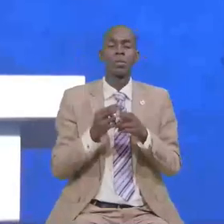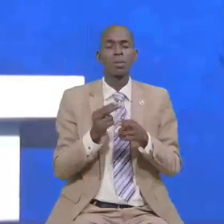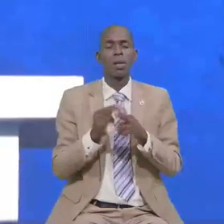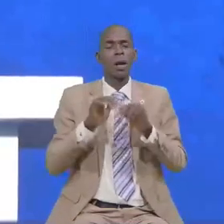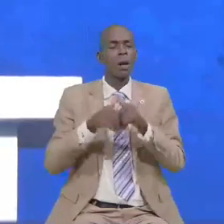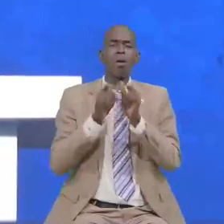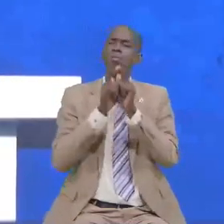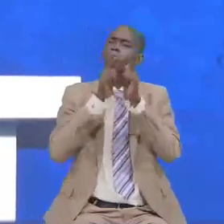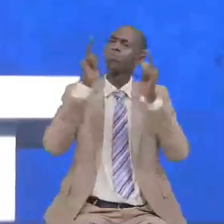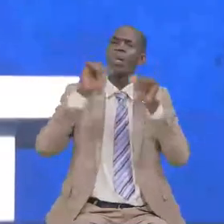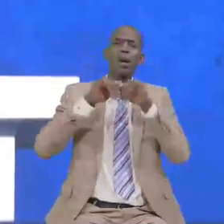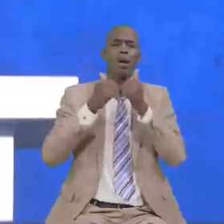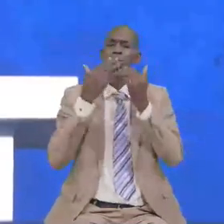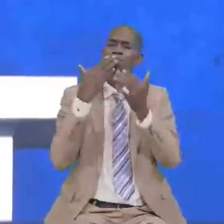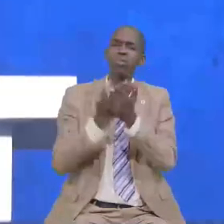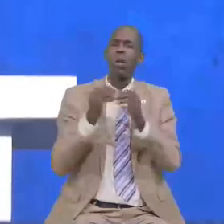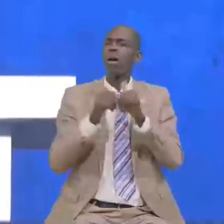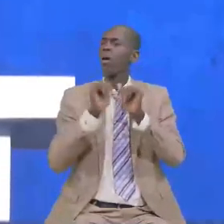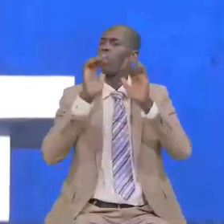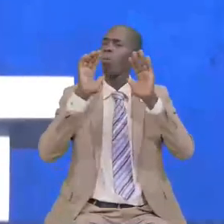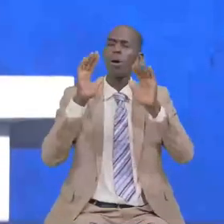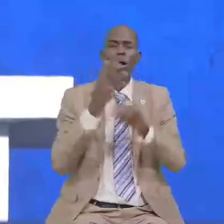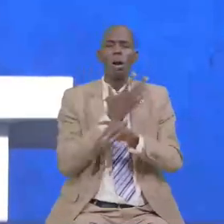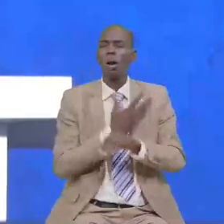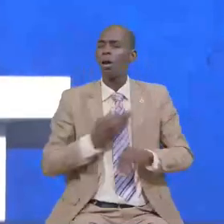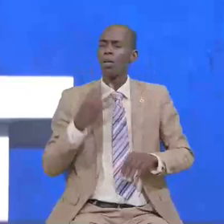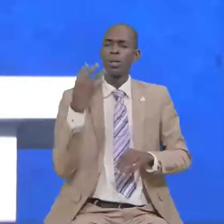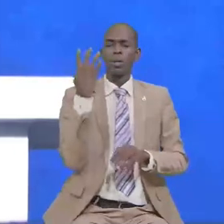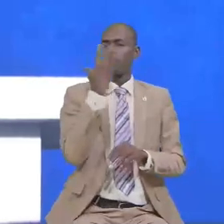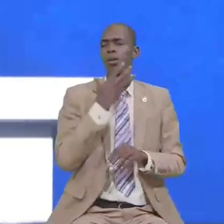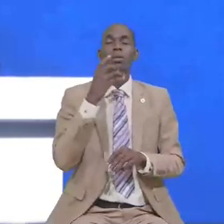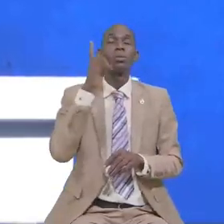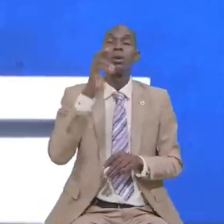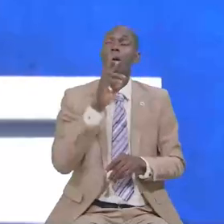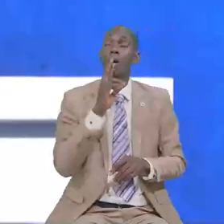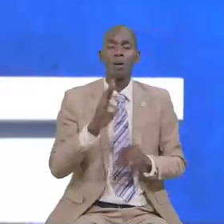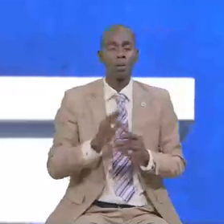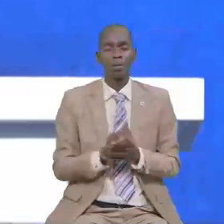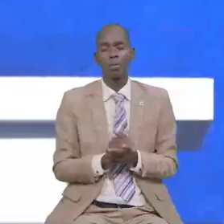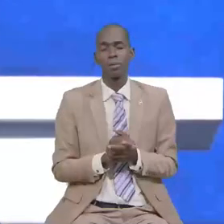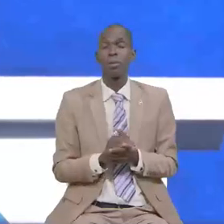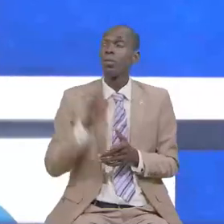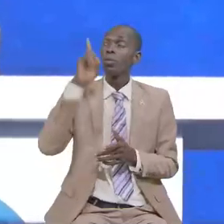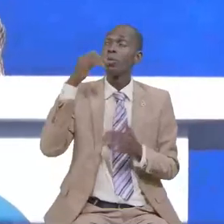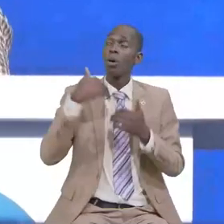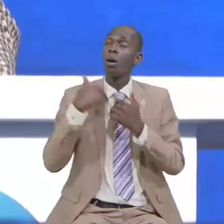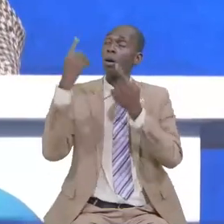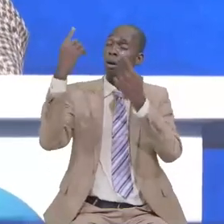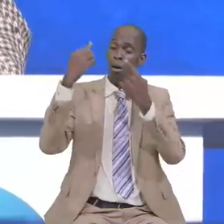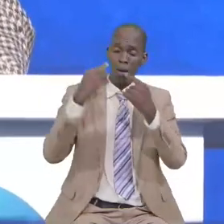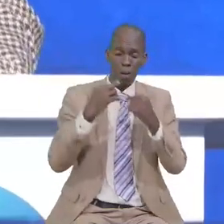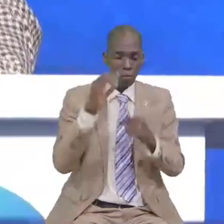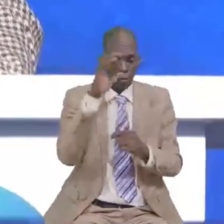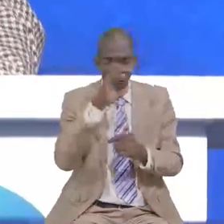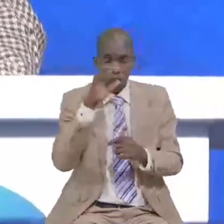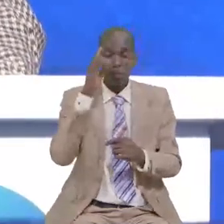Que tu es grand, que tu es bon, que tu es glorieux, que tu es merveilleux. Tu es arrivé pour ton